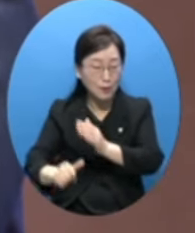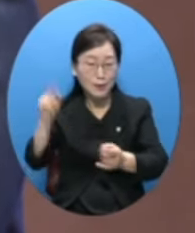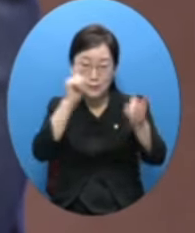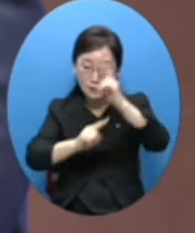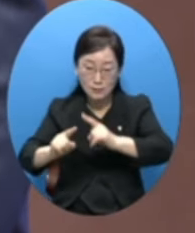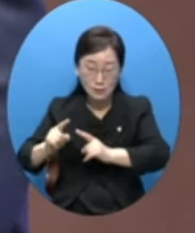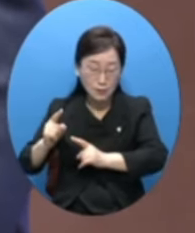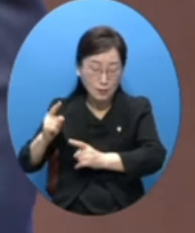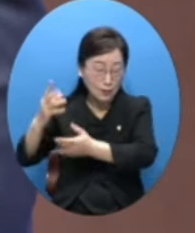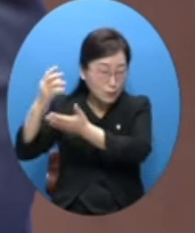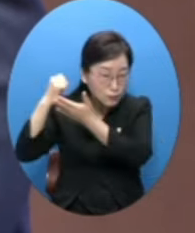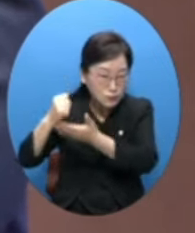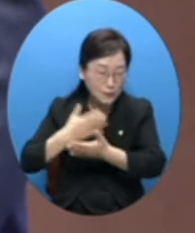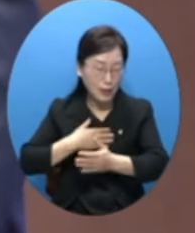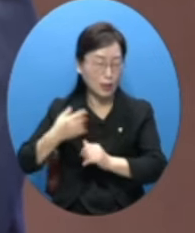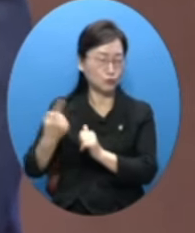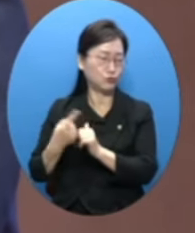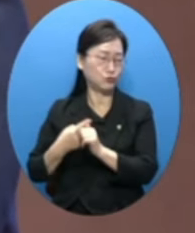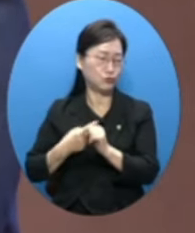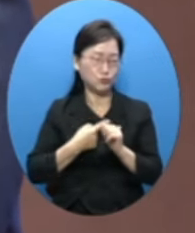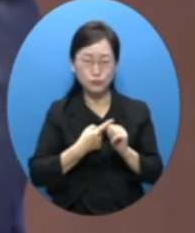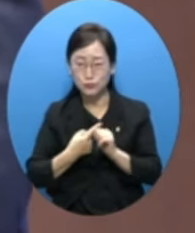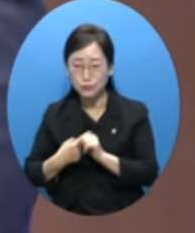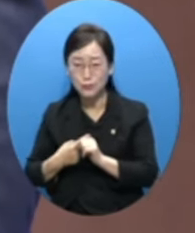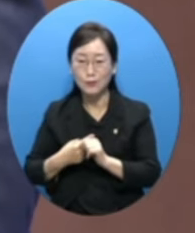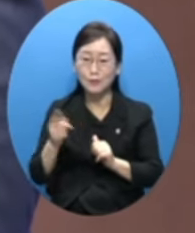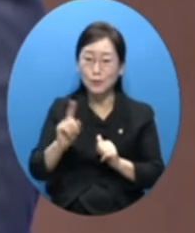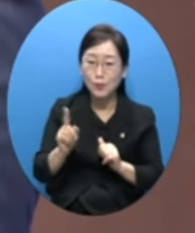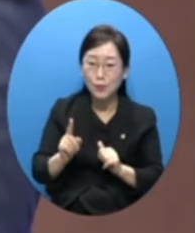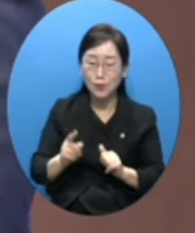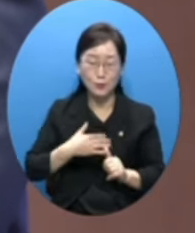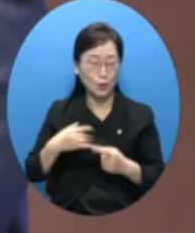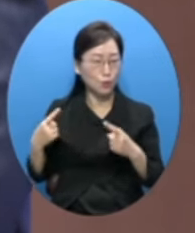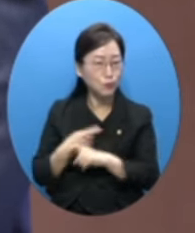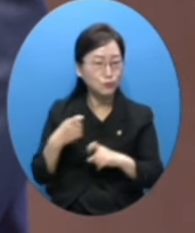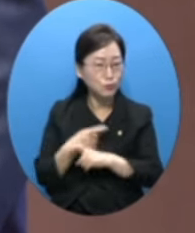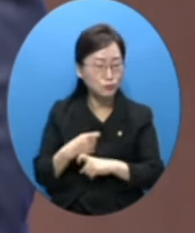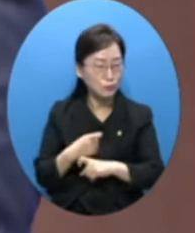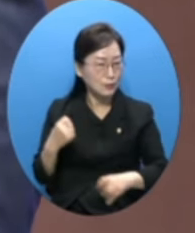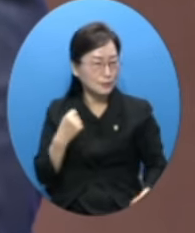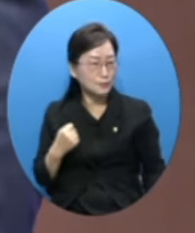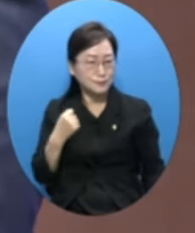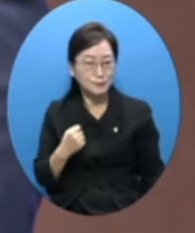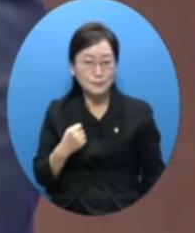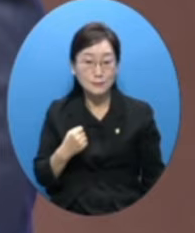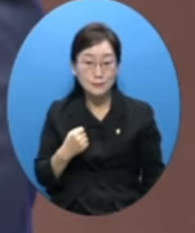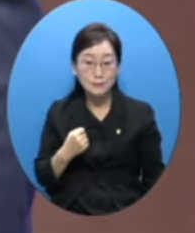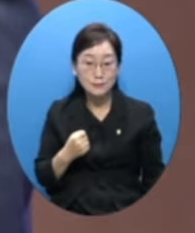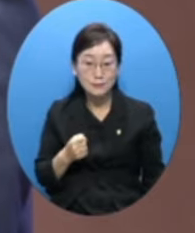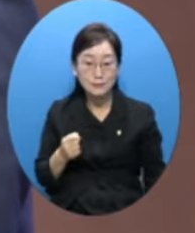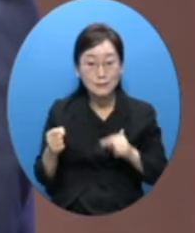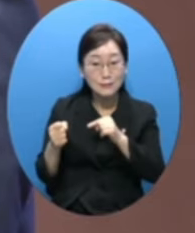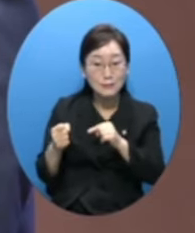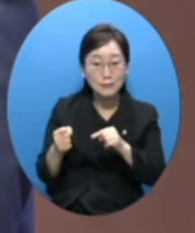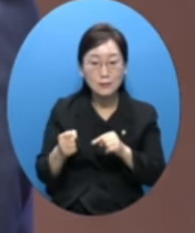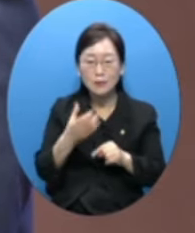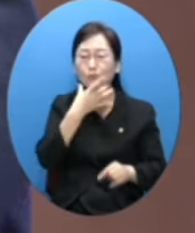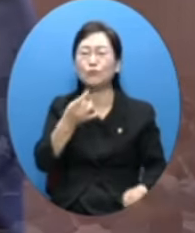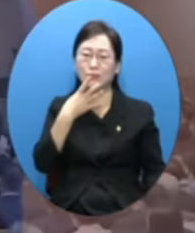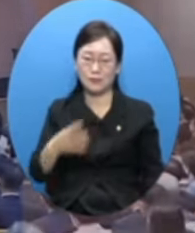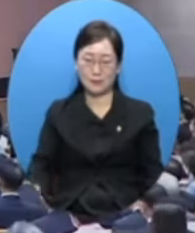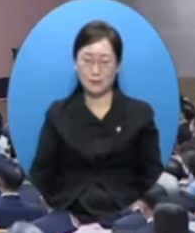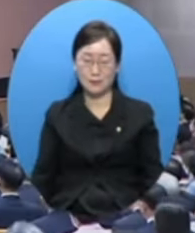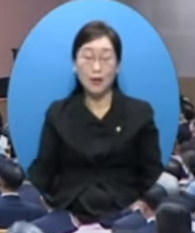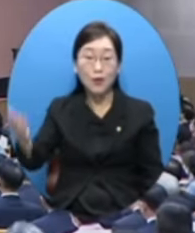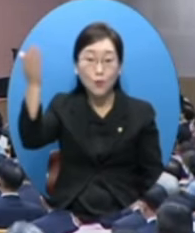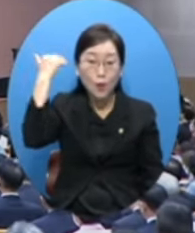것, 누가 날 욕했던 것, 내가 누구와 원수진 것, 이런 것 가지고 살면 그 인생은 불행합니다.